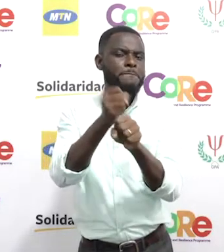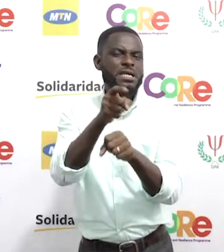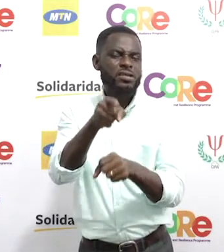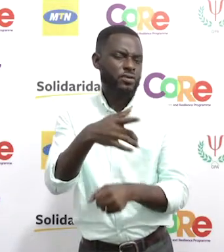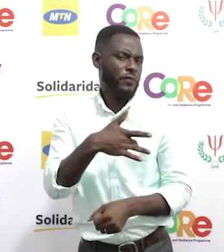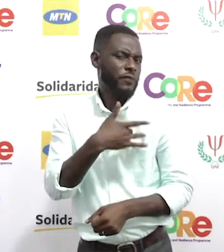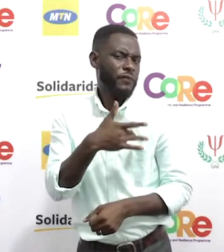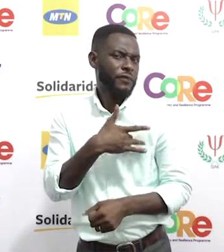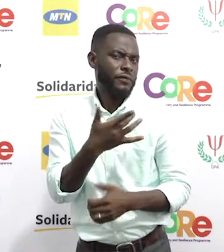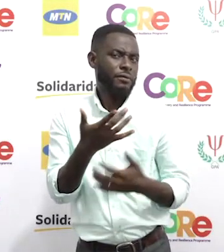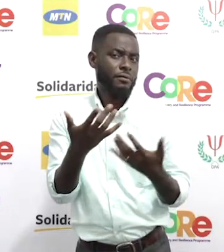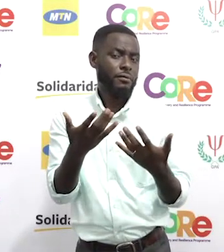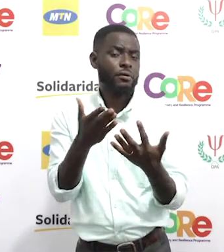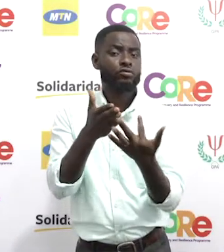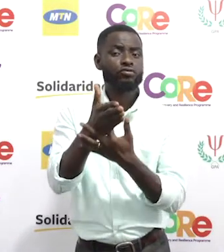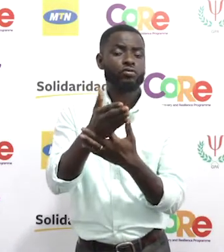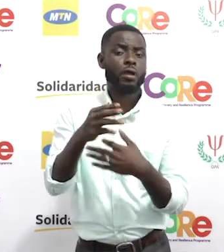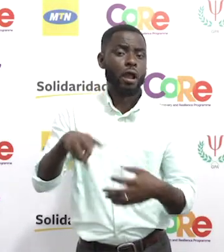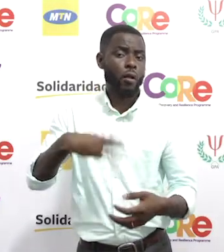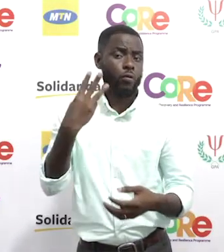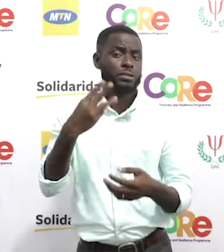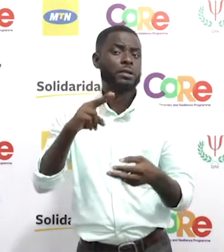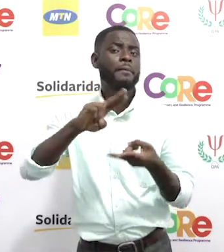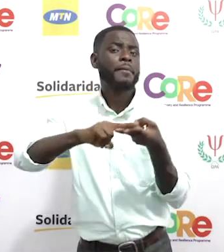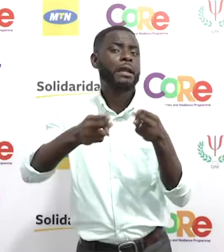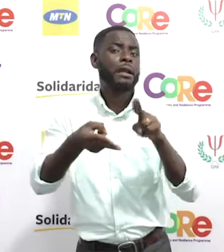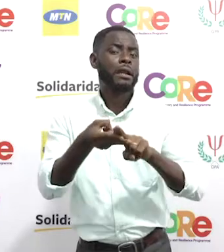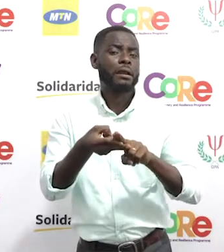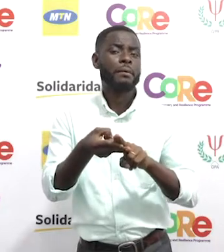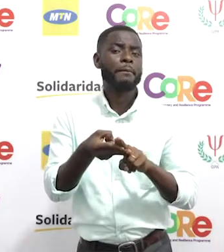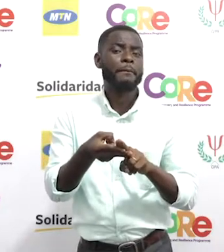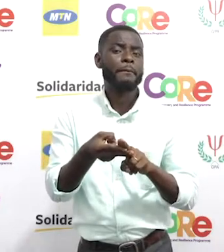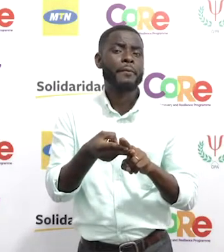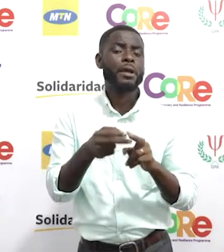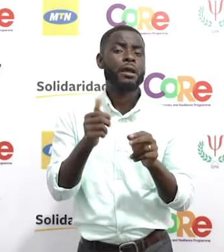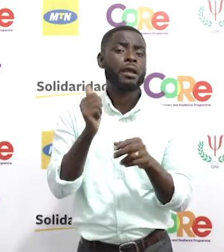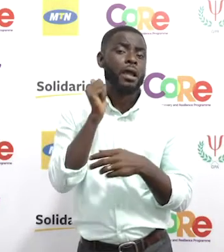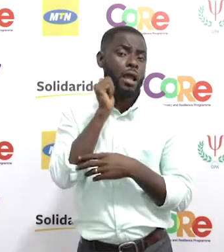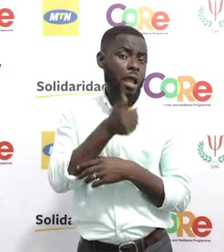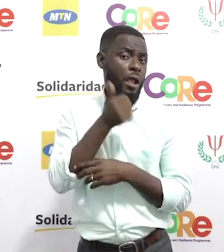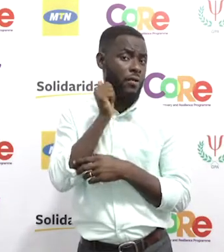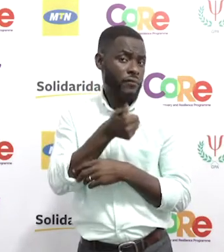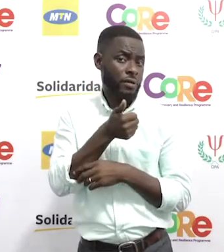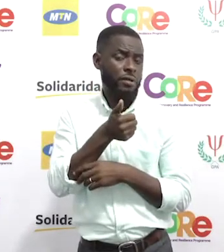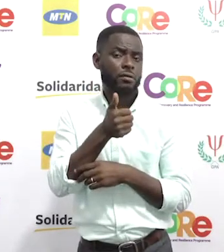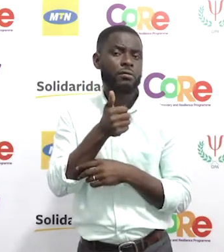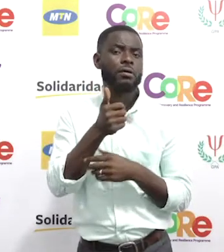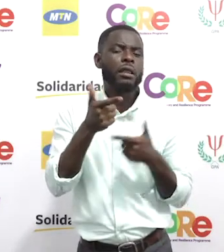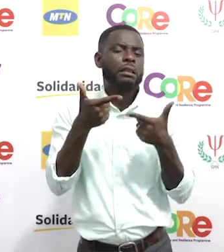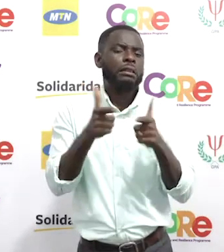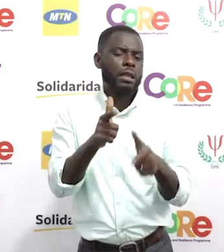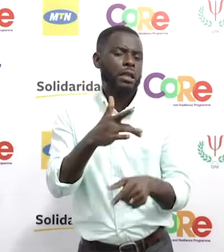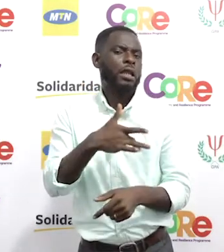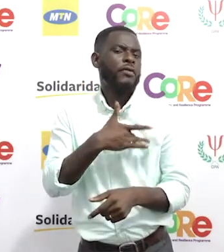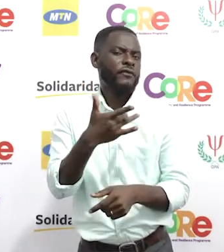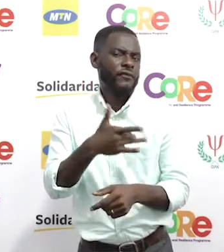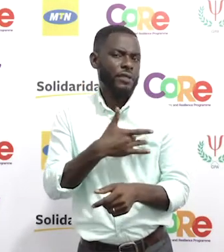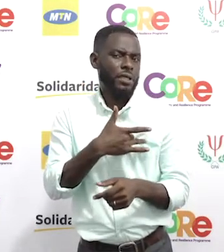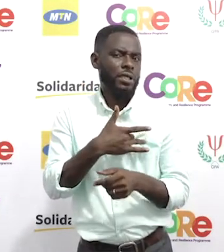Dane, hani nakai he numu ahin ohin. Hani no awobu eka. No nye oya